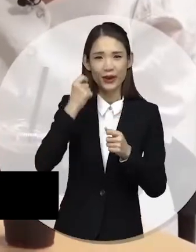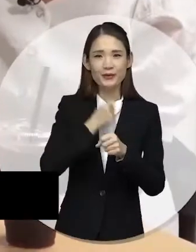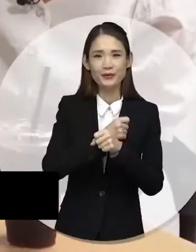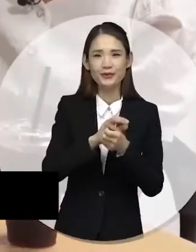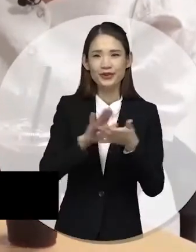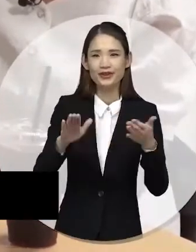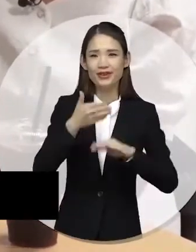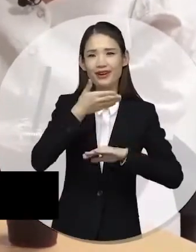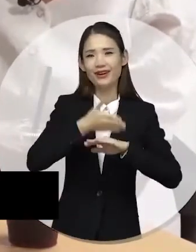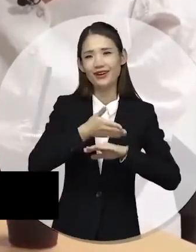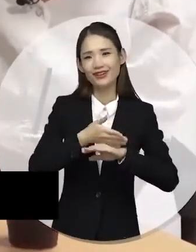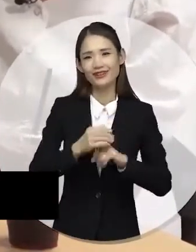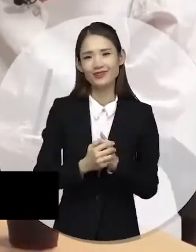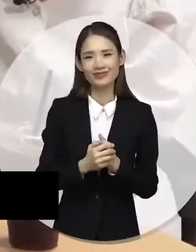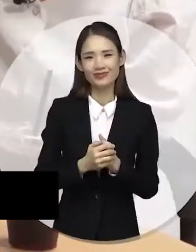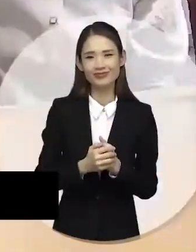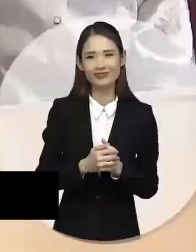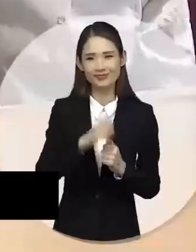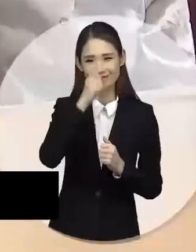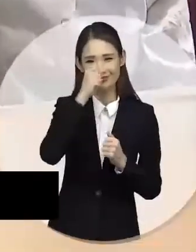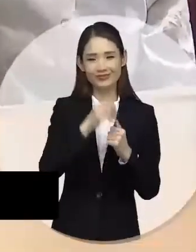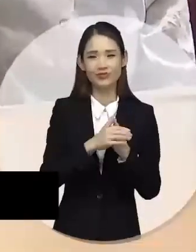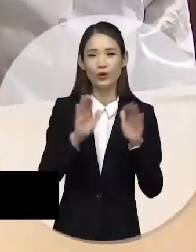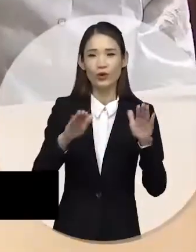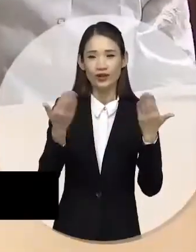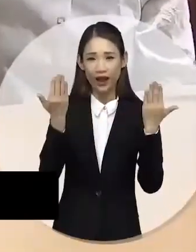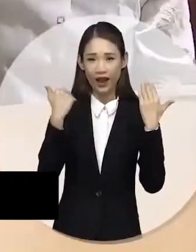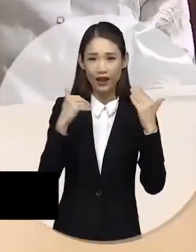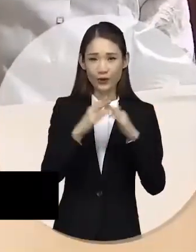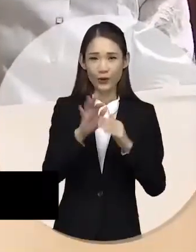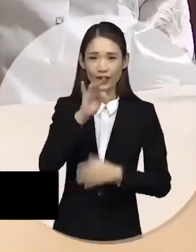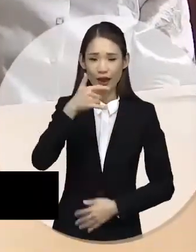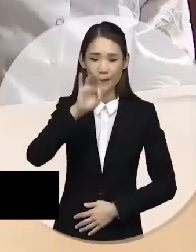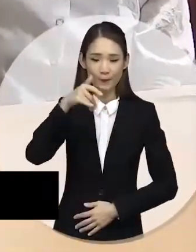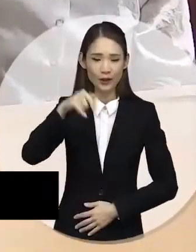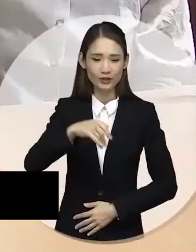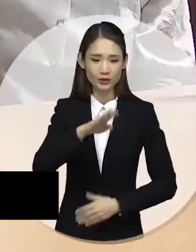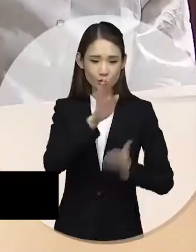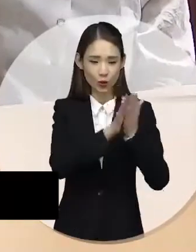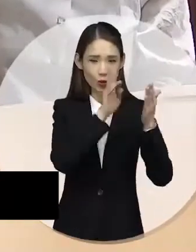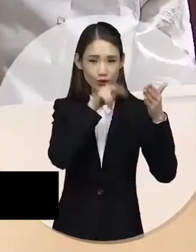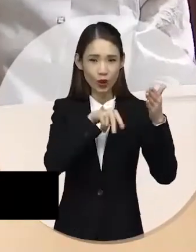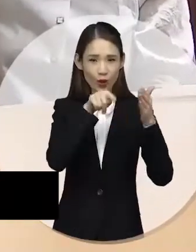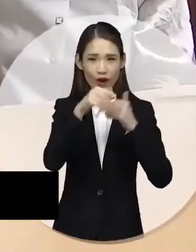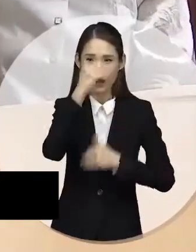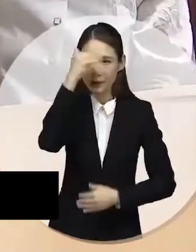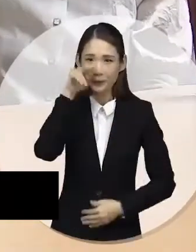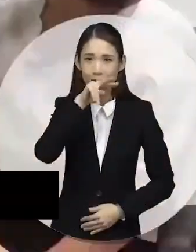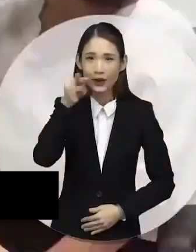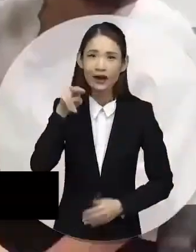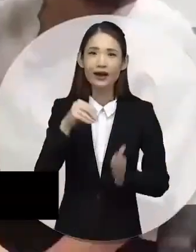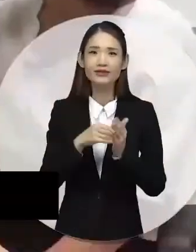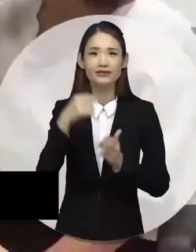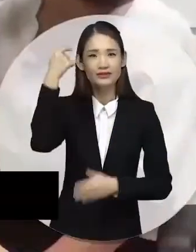해보겠어. 너무 좋아요. 너무 좋아요. 오늘 학교 네. 캠퍼스랑 도서관은 탐방 어땠어요?